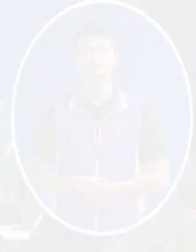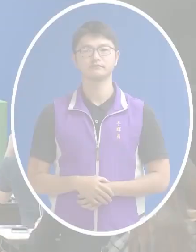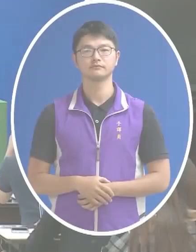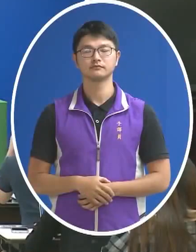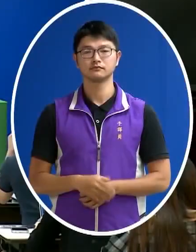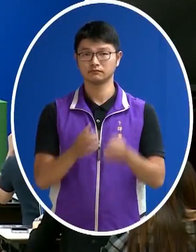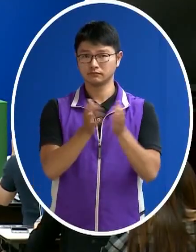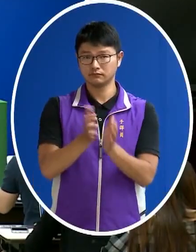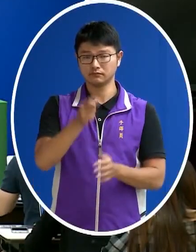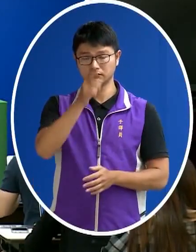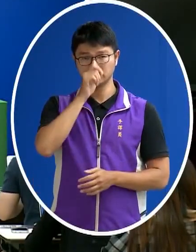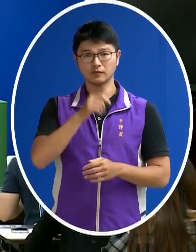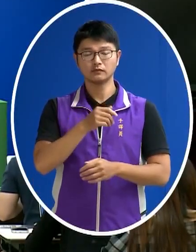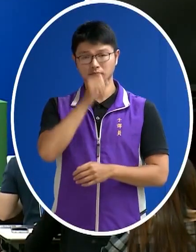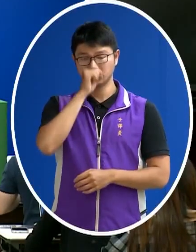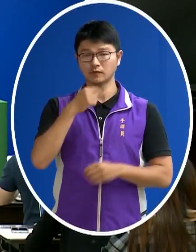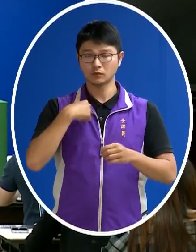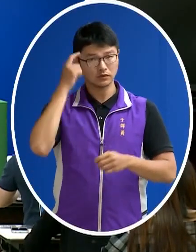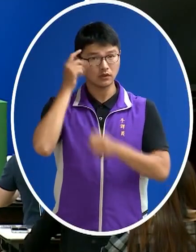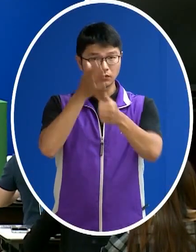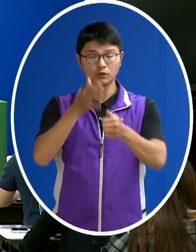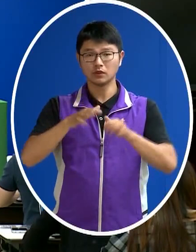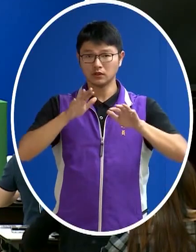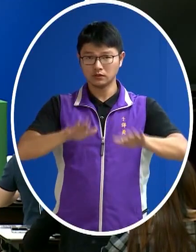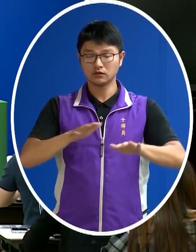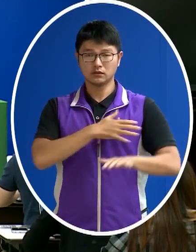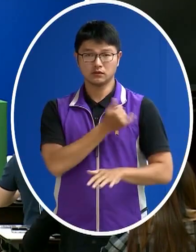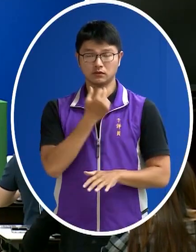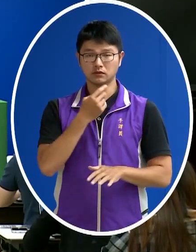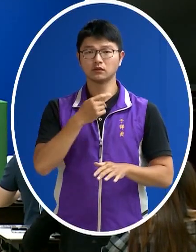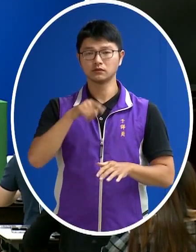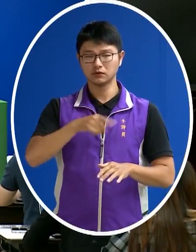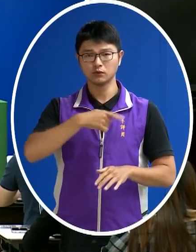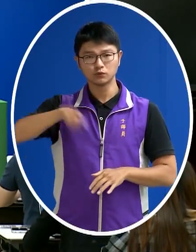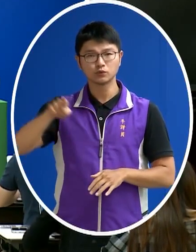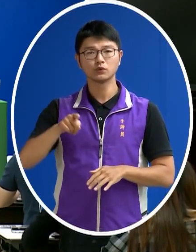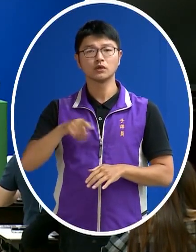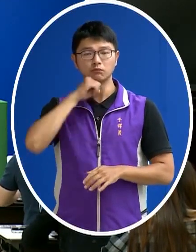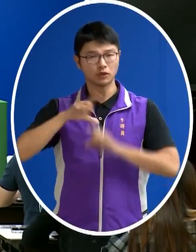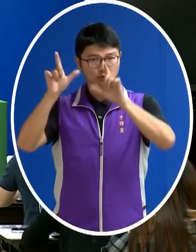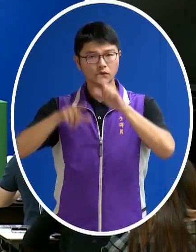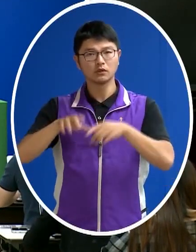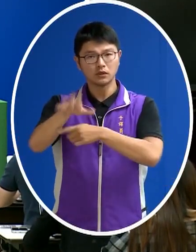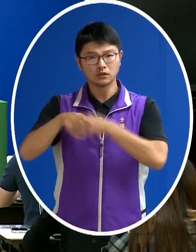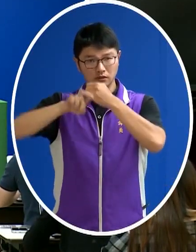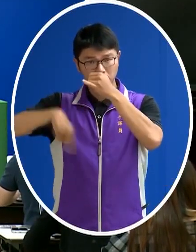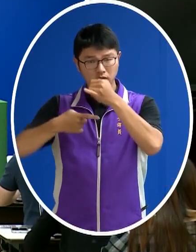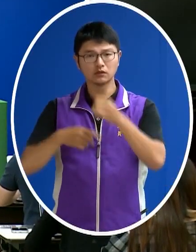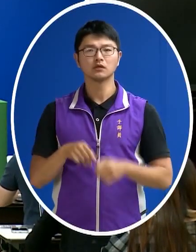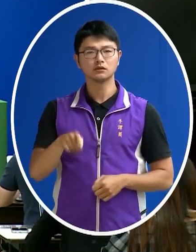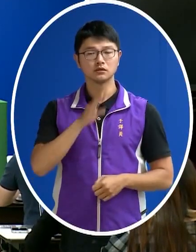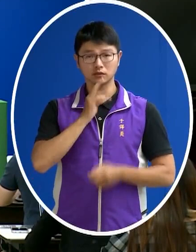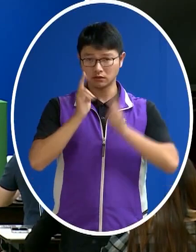哈。 部长你好，我这边想请教关于这个周末，指挥中心的记者会将移师垦丁，那是由这些指挥